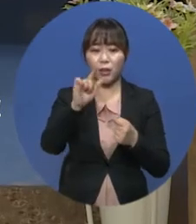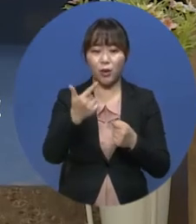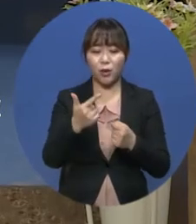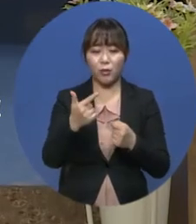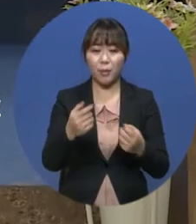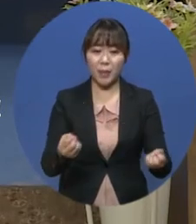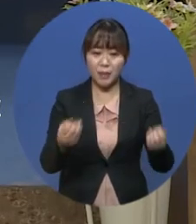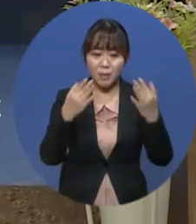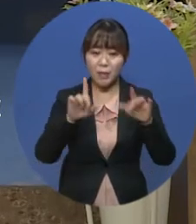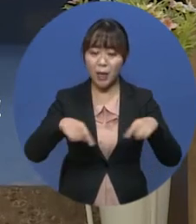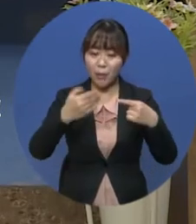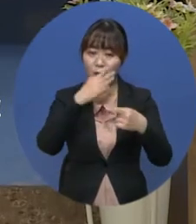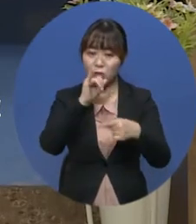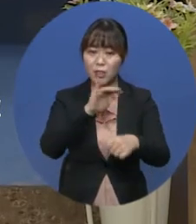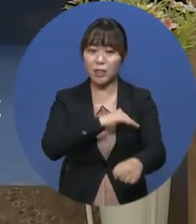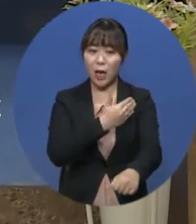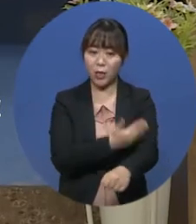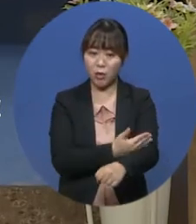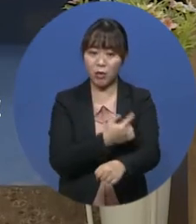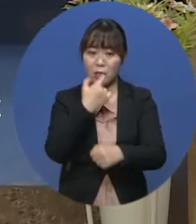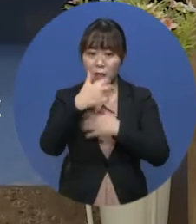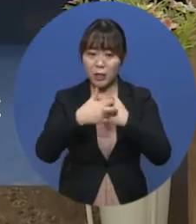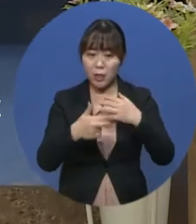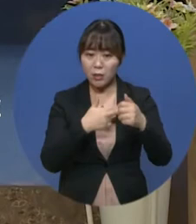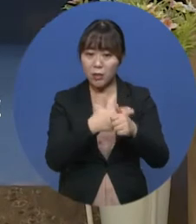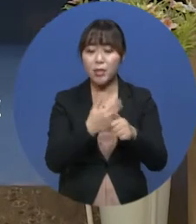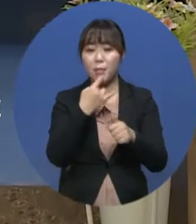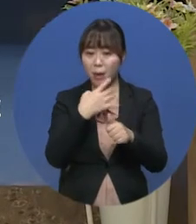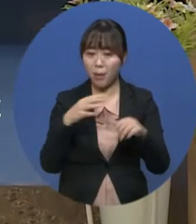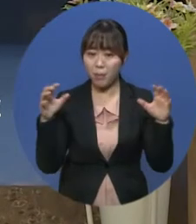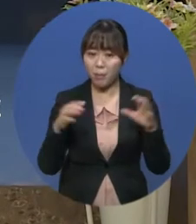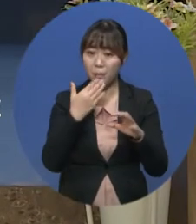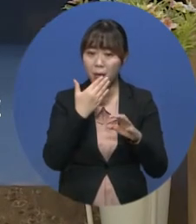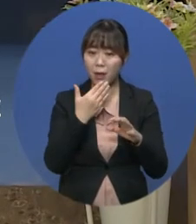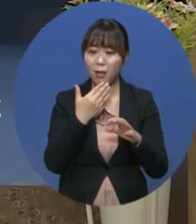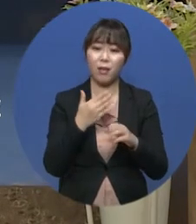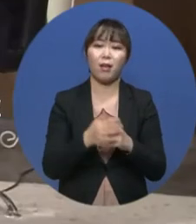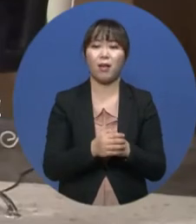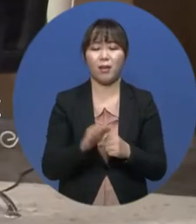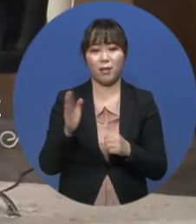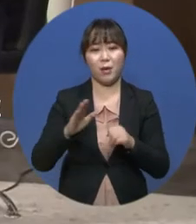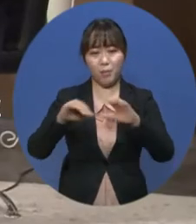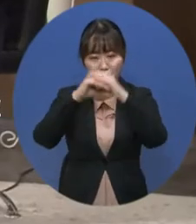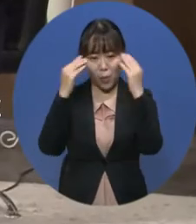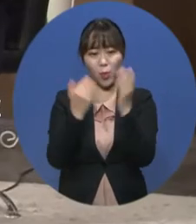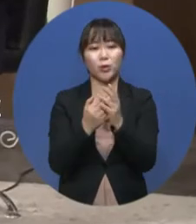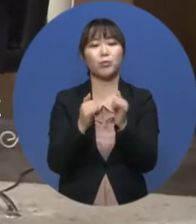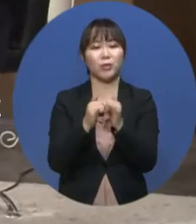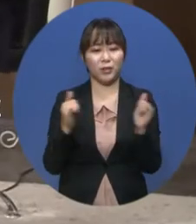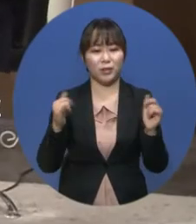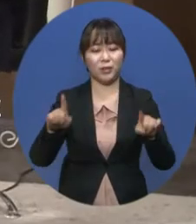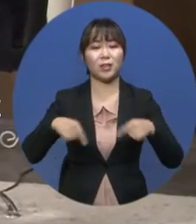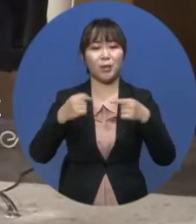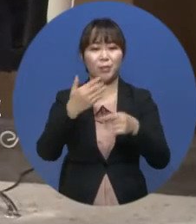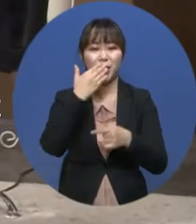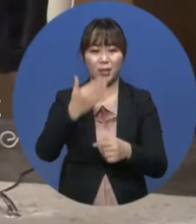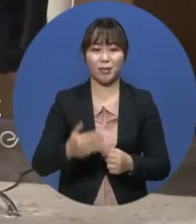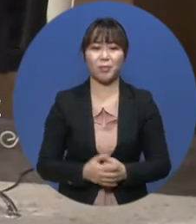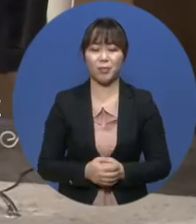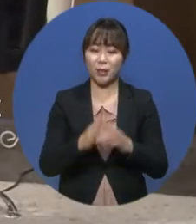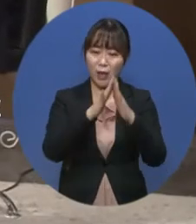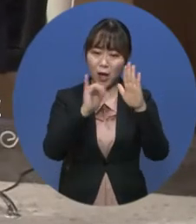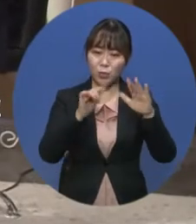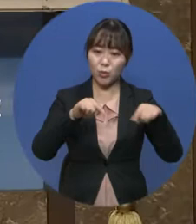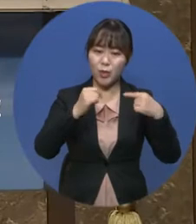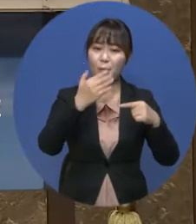그러는 그 참가할 수 있는 자격에 치과의사 선생님들 만 아닙니다 그래서 모든 분들이 아 참아야죠 씨 가족도